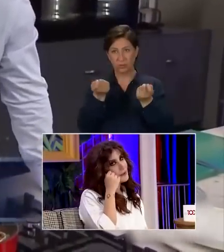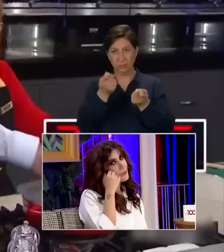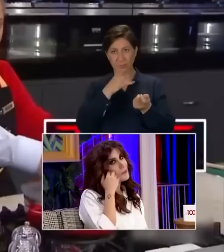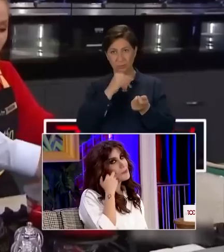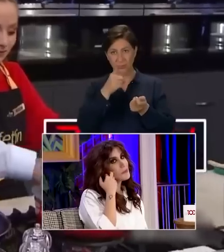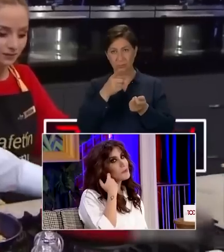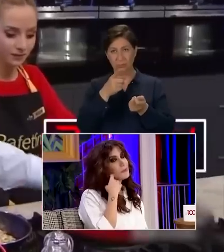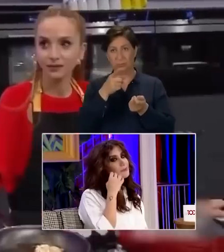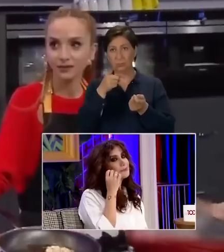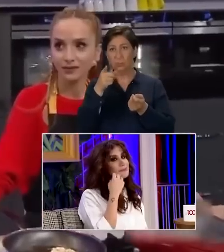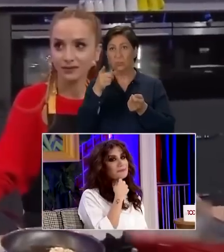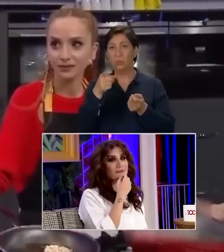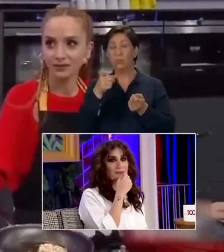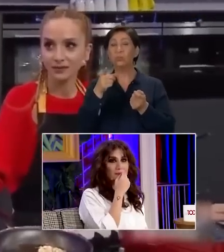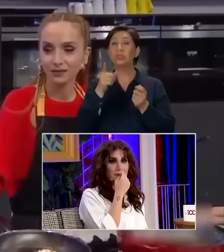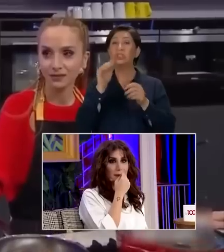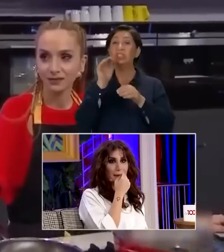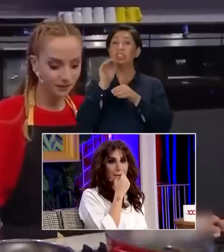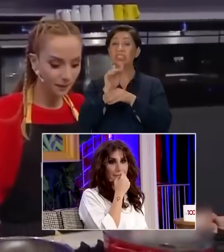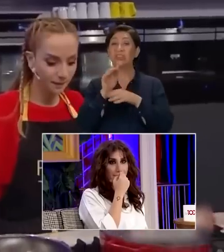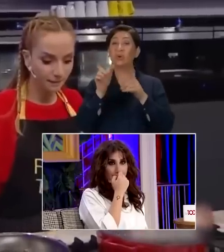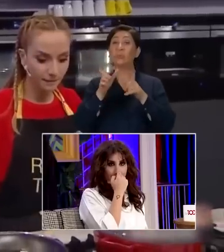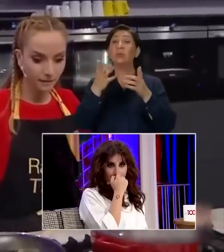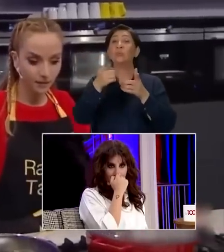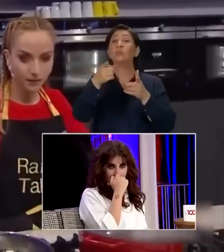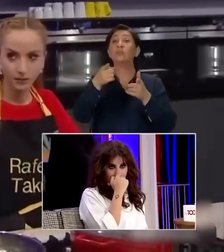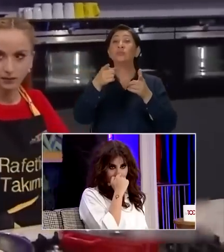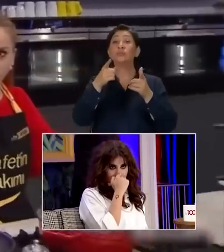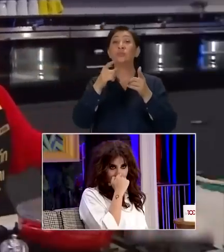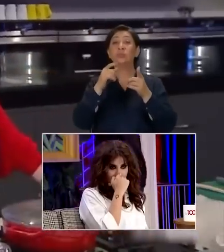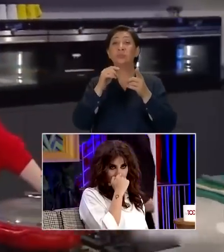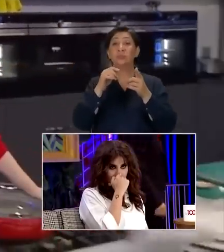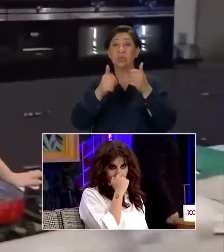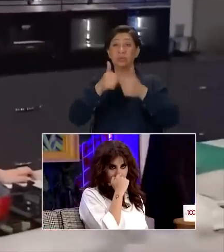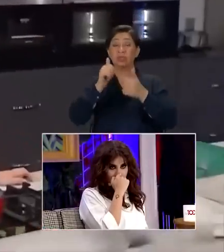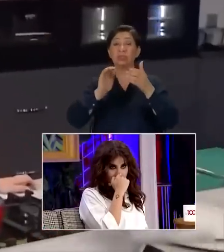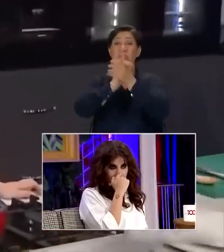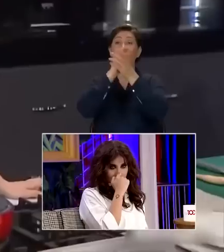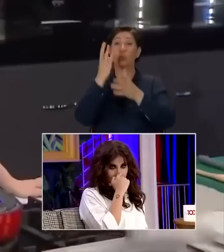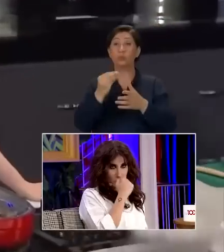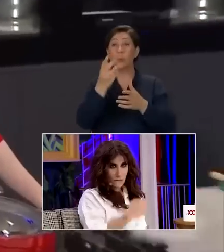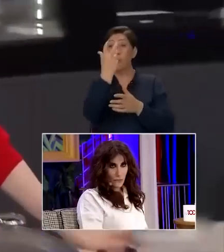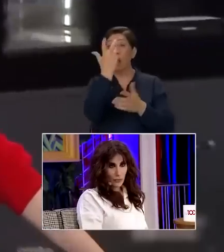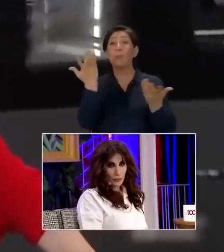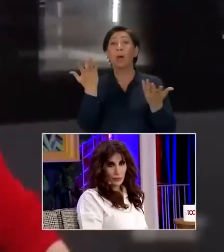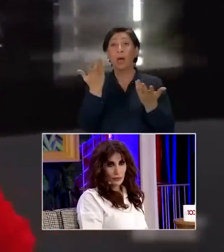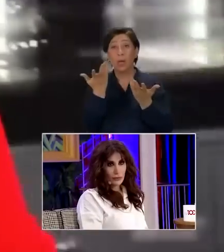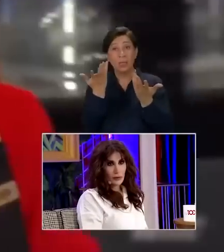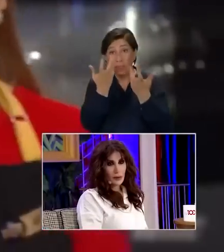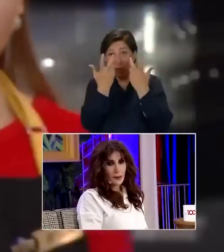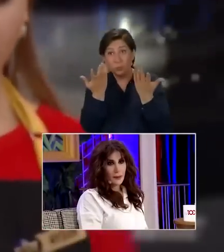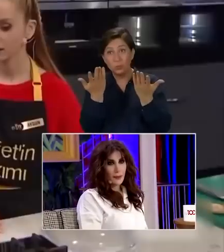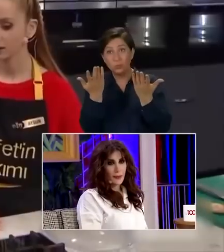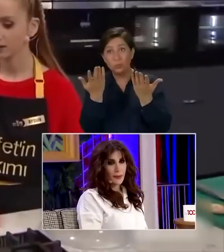mi? Bu yemekte biz şef korumasını falan geçtim. Bu yarışmanın şampiyonu oluruz. Bakma gözümün içine. Niye bakıyorsun